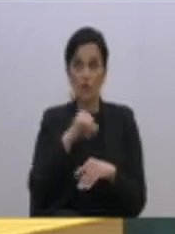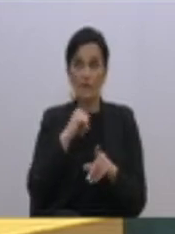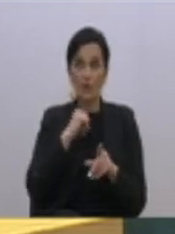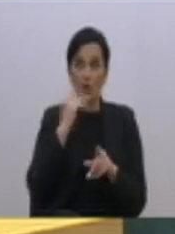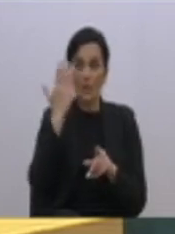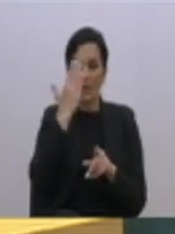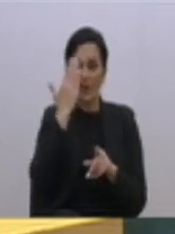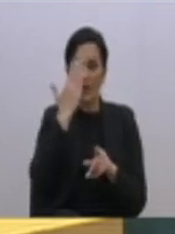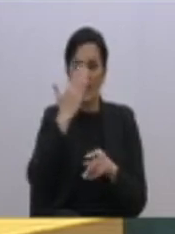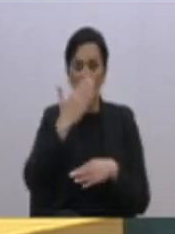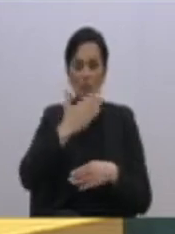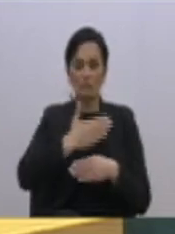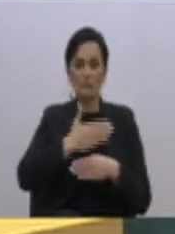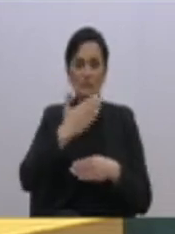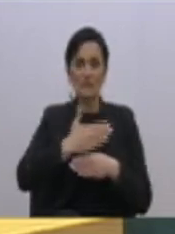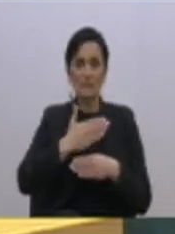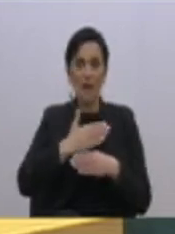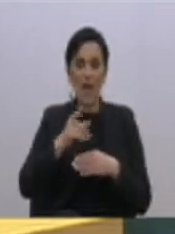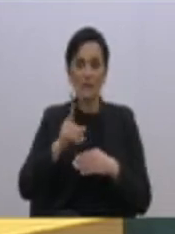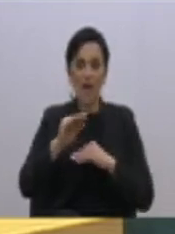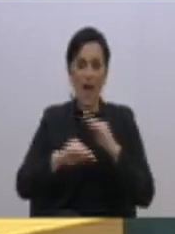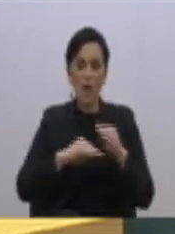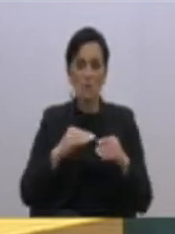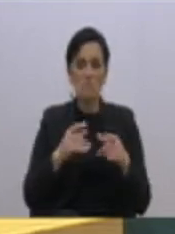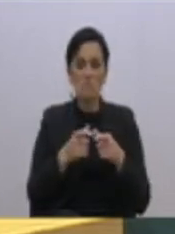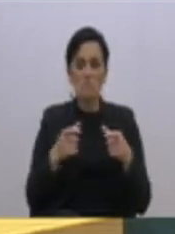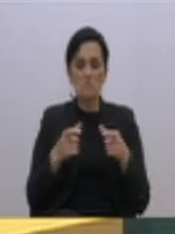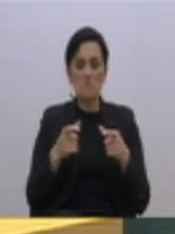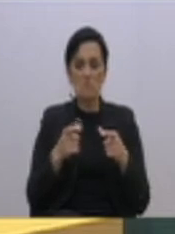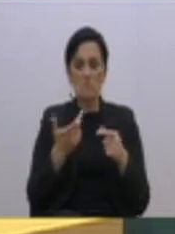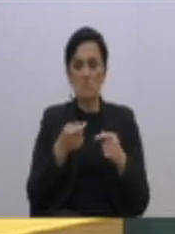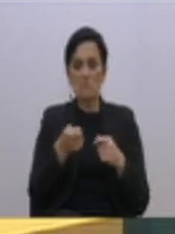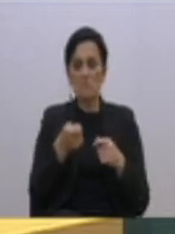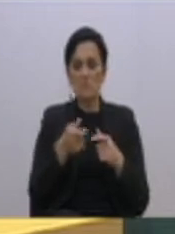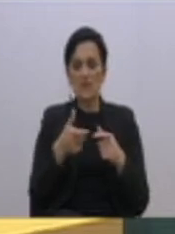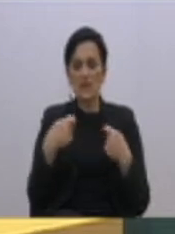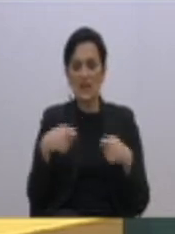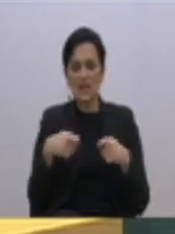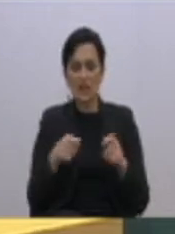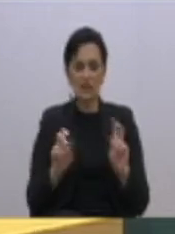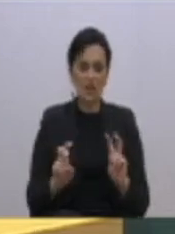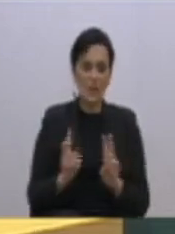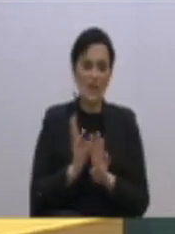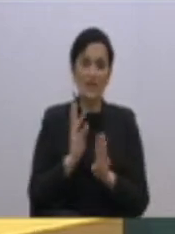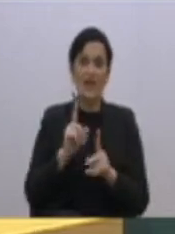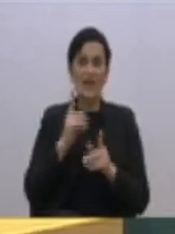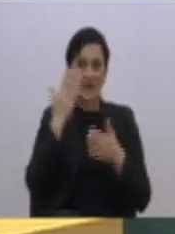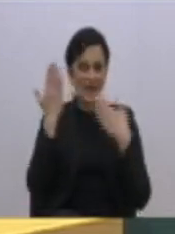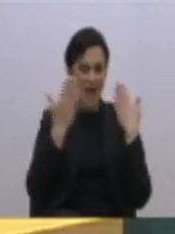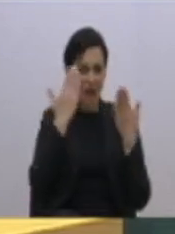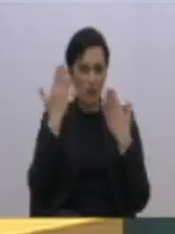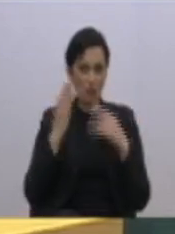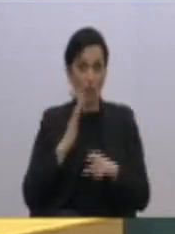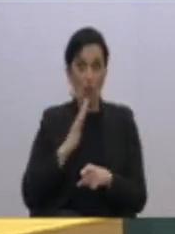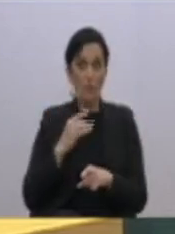კინოში რაღაცა სპექტაკლებს, ბილეთებს ყიდიდნენ, რა ვიცი, ჯდებოდნენ, რიქში დგებოდნენ და ასე შემდეგ. გართობა იყო რა. Და